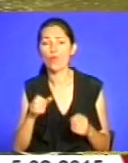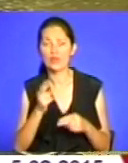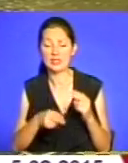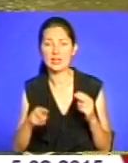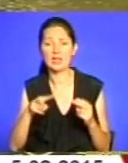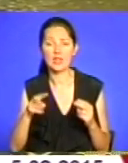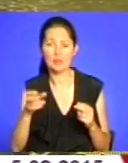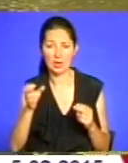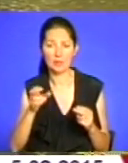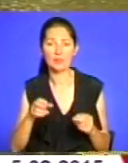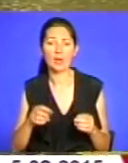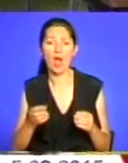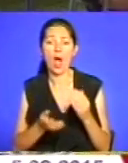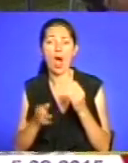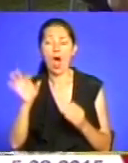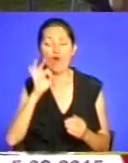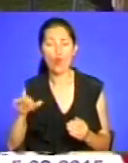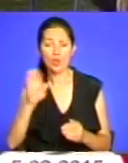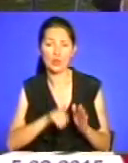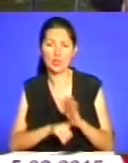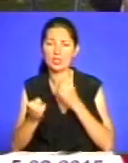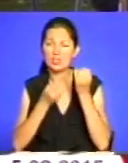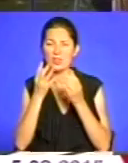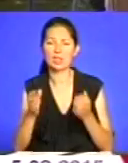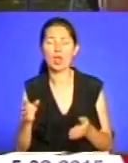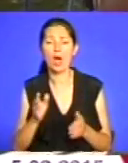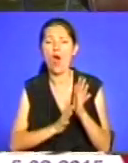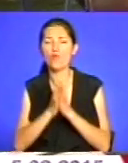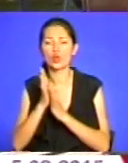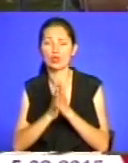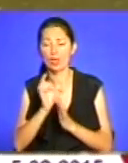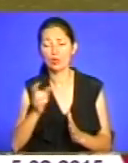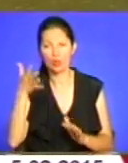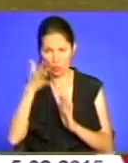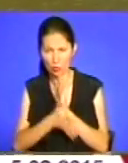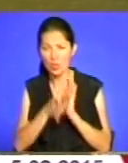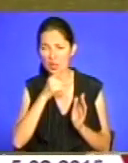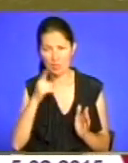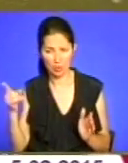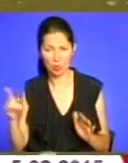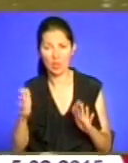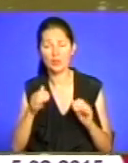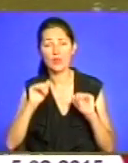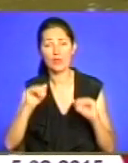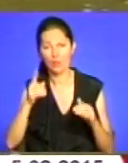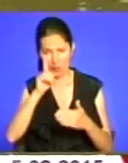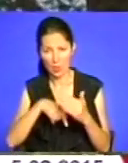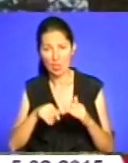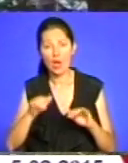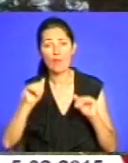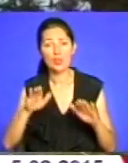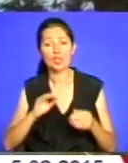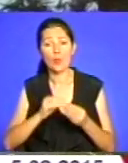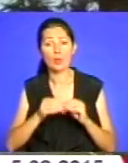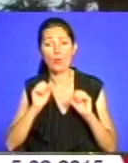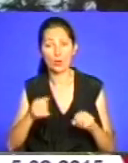період цвітіння водоростей. Люди кажуть, розуміють, що це сезонне явище, однак вірять, що вирішити проблему можна. Кожного